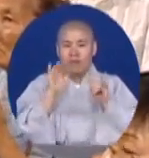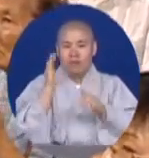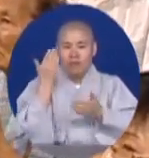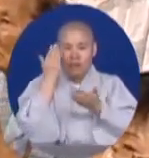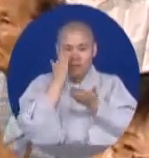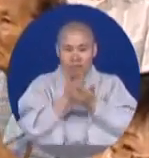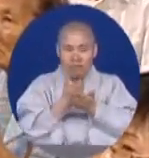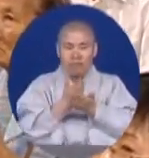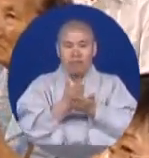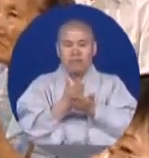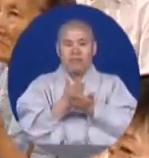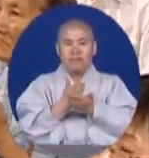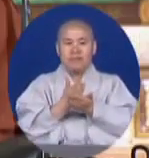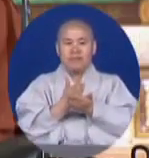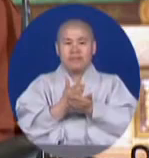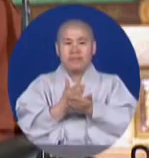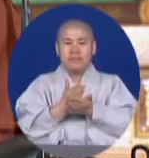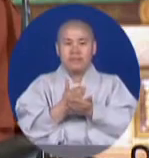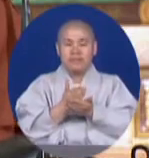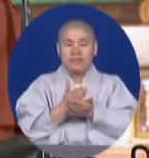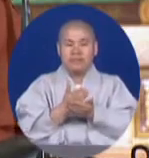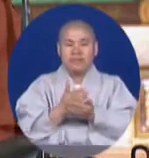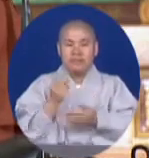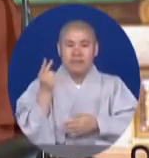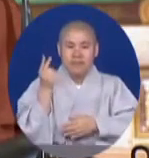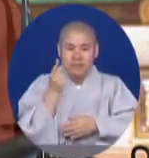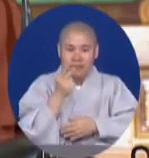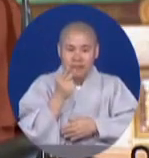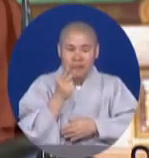마라. 그럼 뭐 또 한 번은